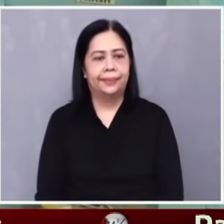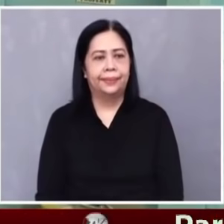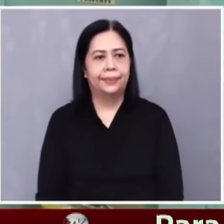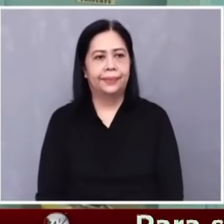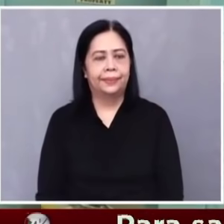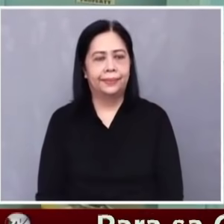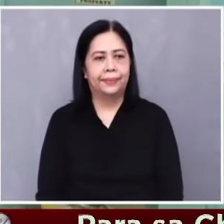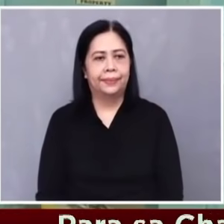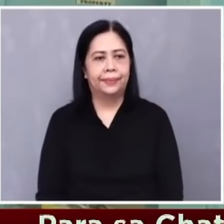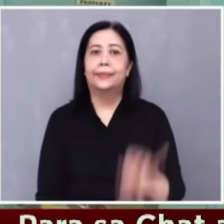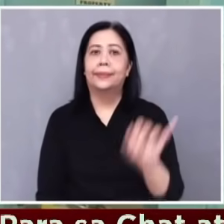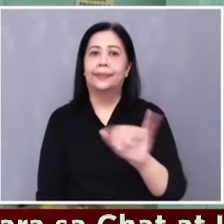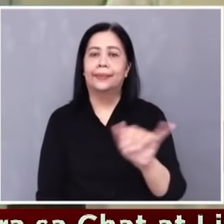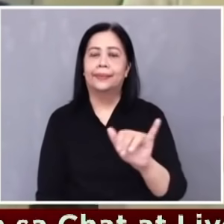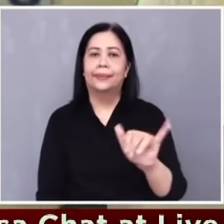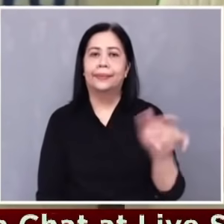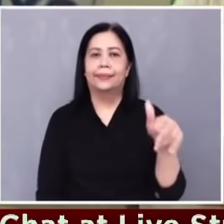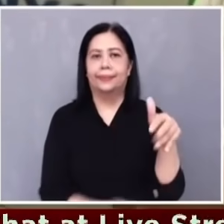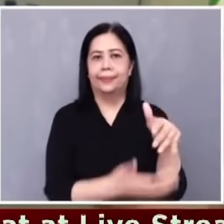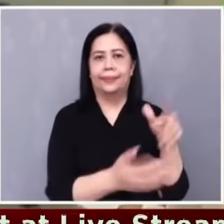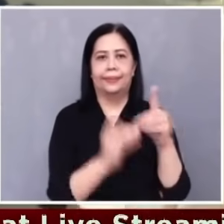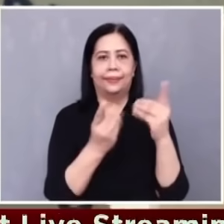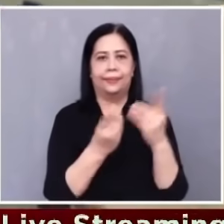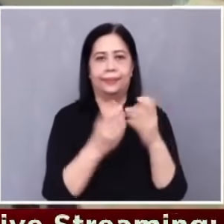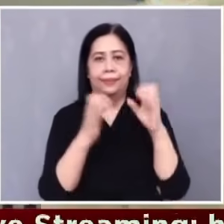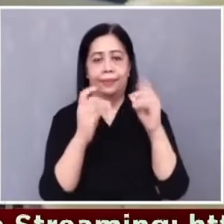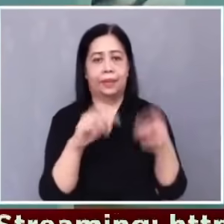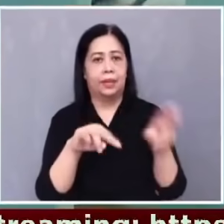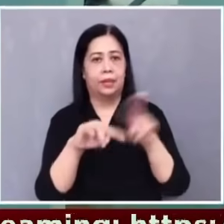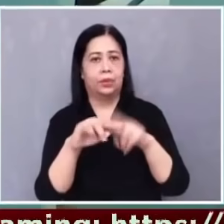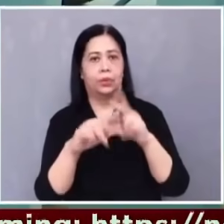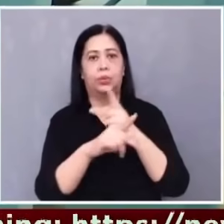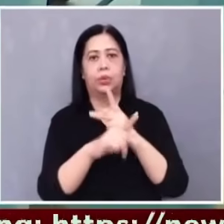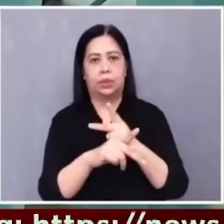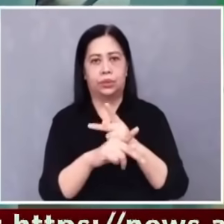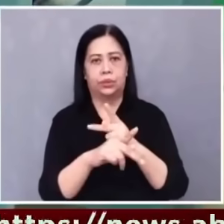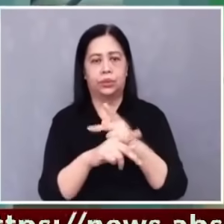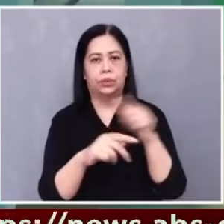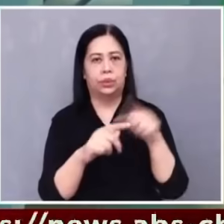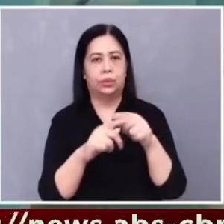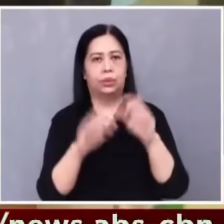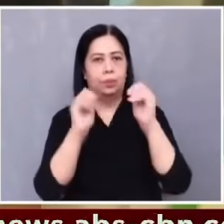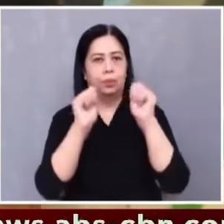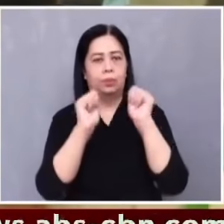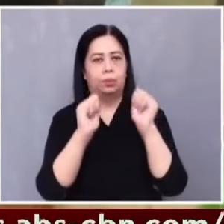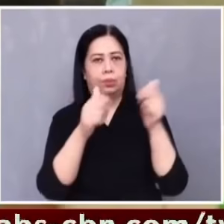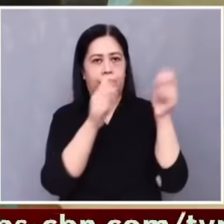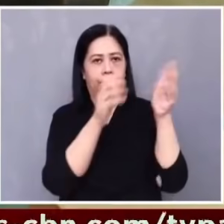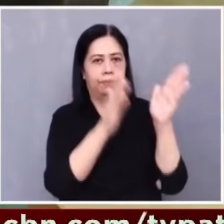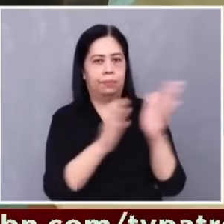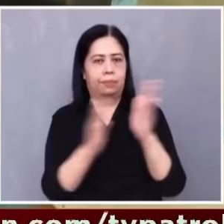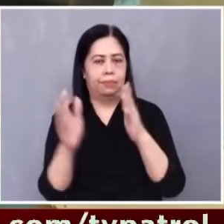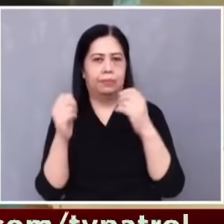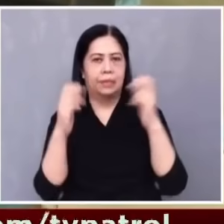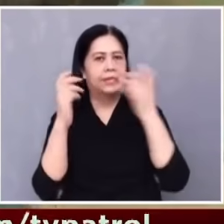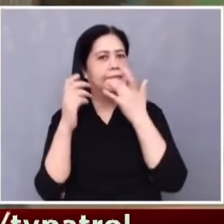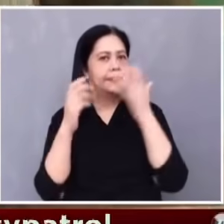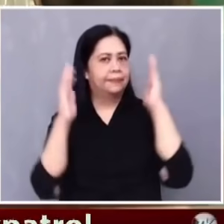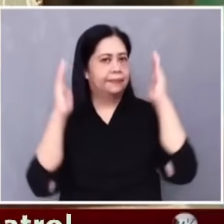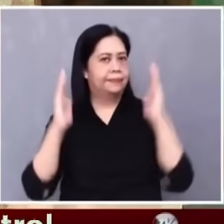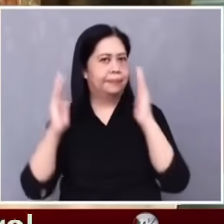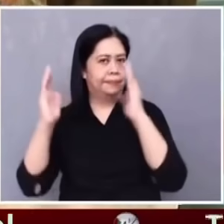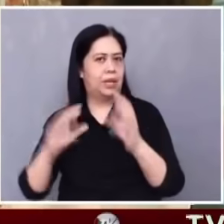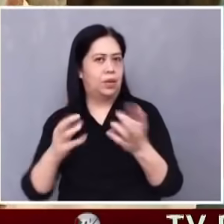Tulad na lamang ng pag-aaral ng DepEd sa karagdagang proteksyong dulot ng paglalagay ng plastic barriers sa mga classroom at